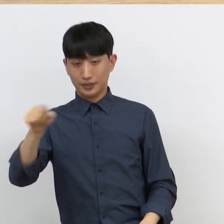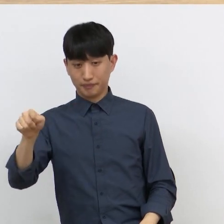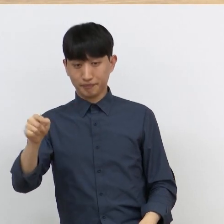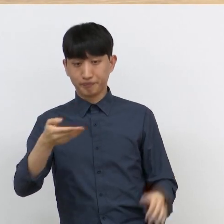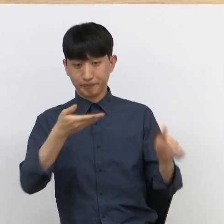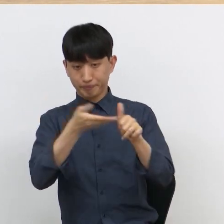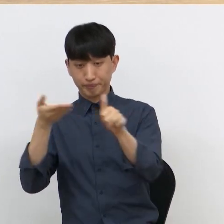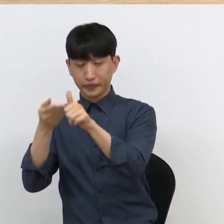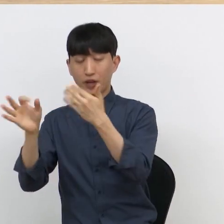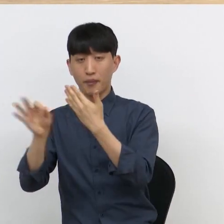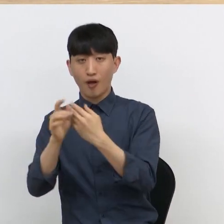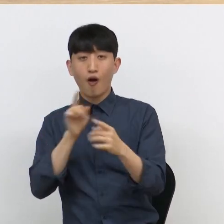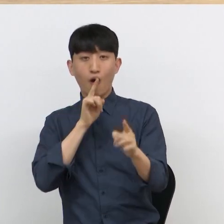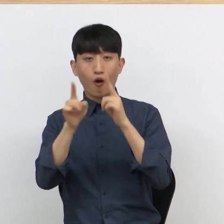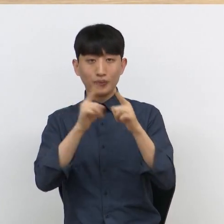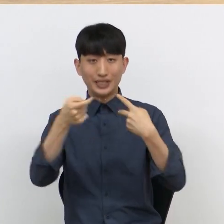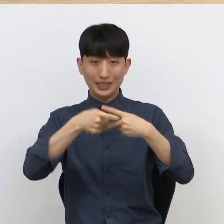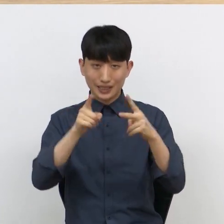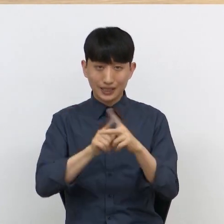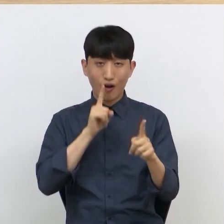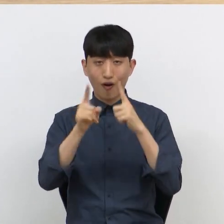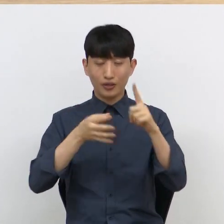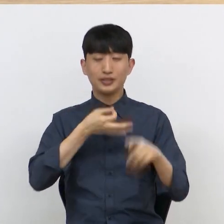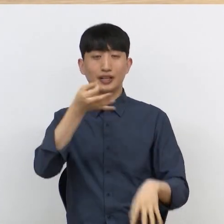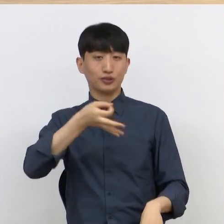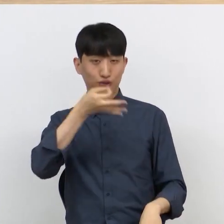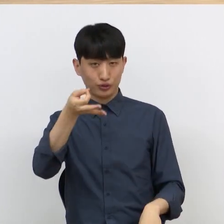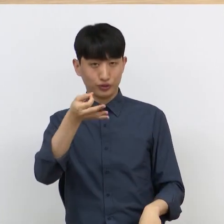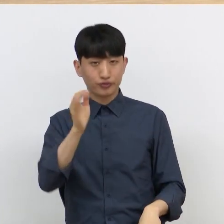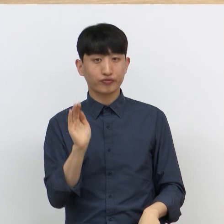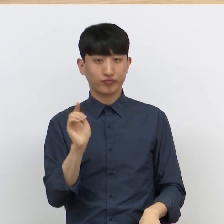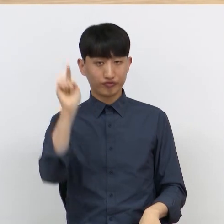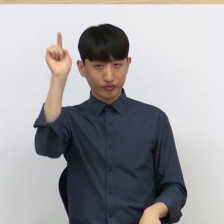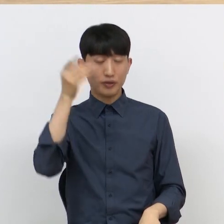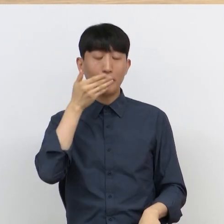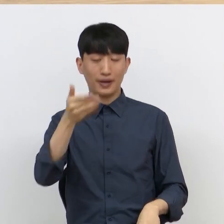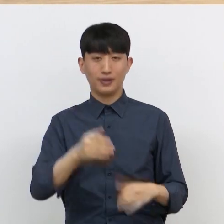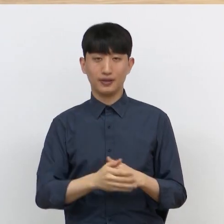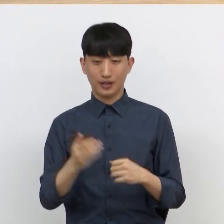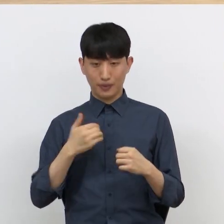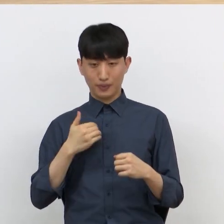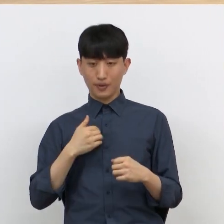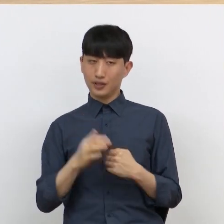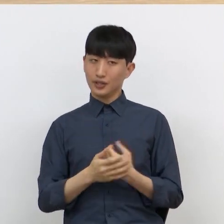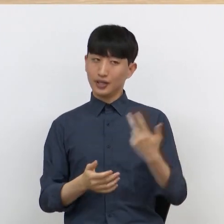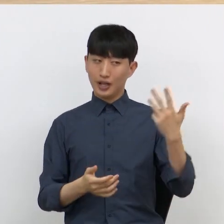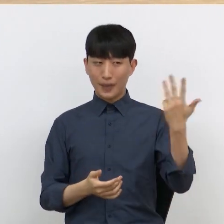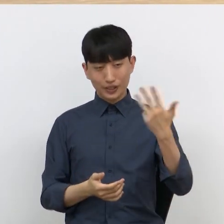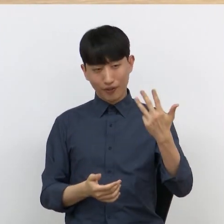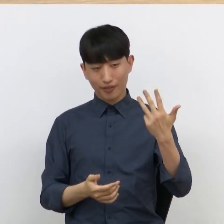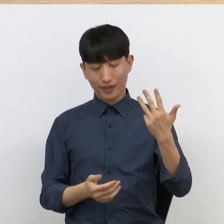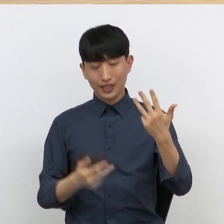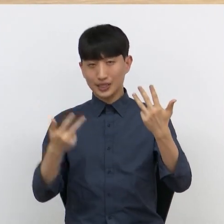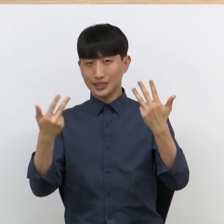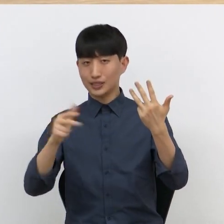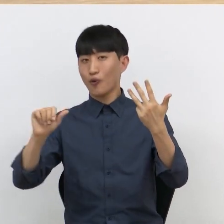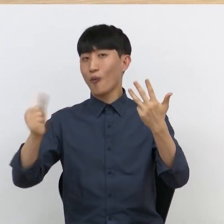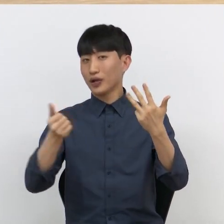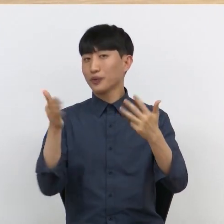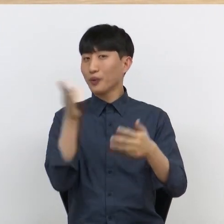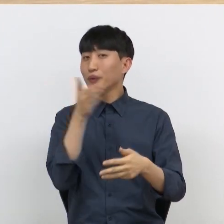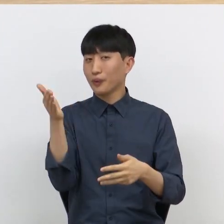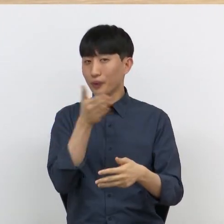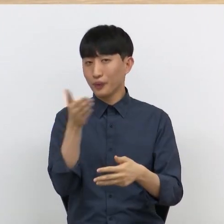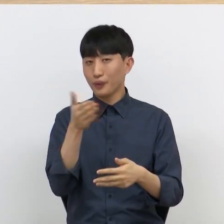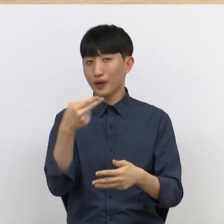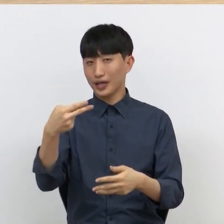산출이 증가한다라는 연구 결과가 있습니다. 그래서 저 같은 경우도 8,000에서 약 7,000이나 7,500을 쓰는 경우도 있습니다. 자,